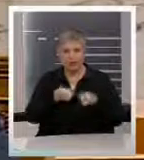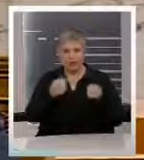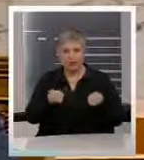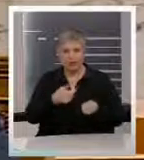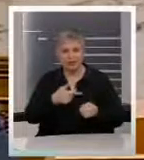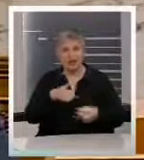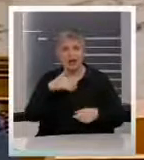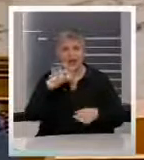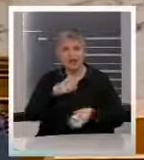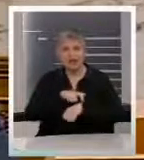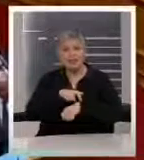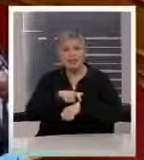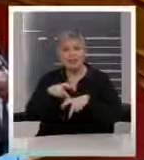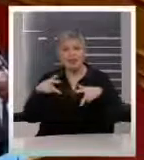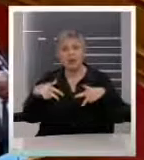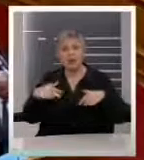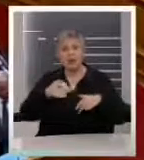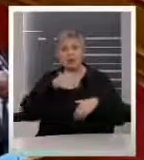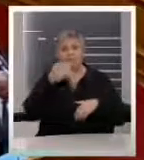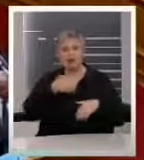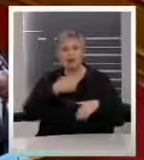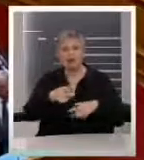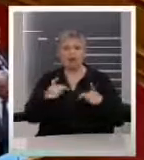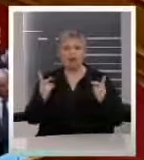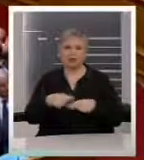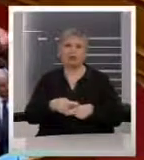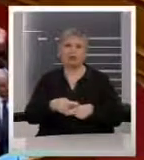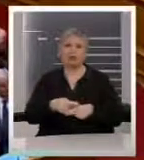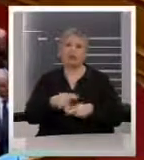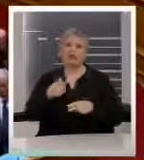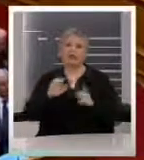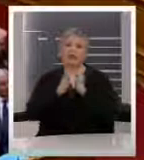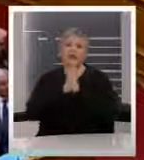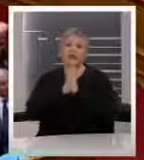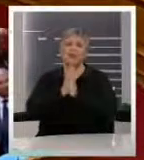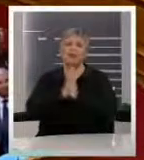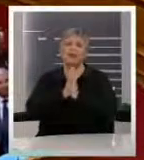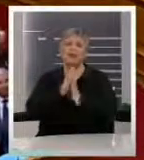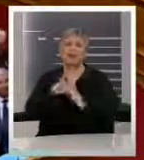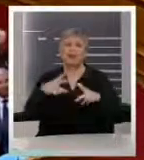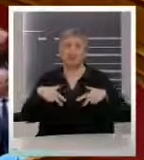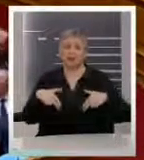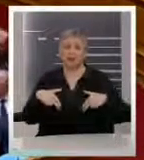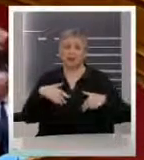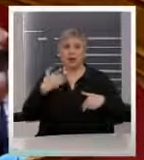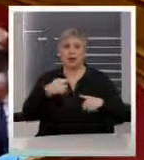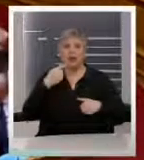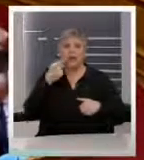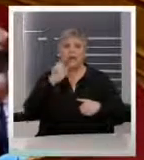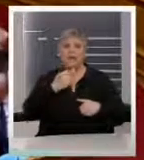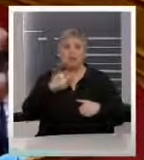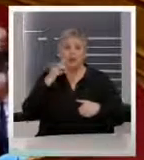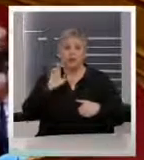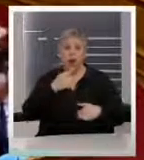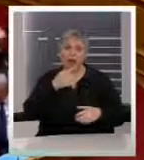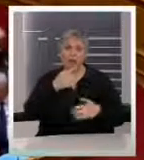Διακόπτεται μια αγόρευση, σας παρακαλώ. Όχι, είναι ενδιαφέρον να ακούει ο ελληνικός απόψη. Όχι προσωπικές αναφορές. Όχι προσωπικές